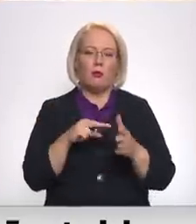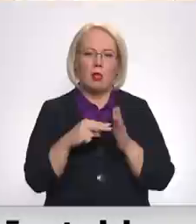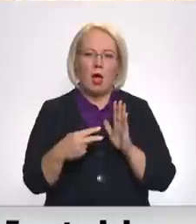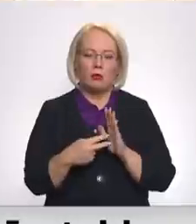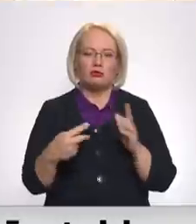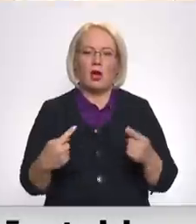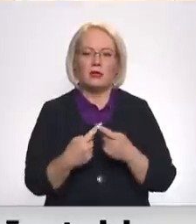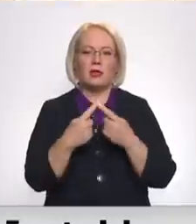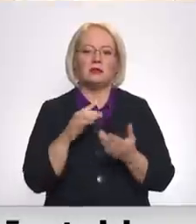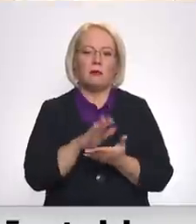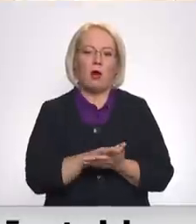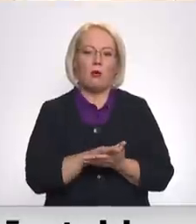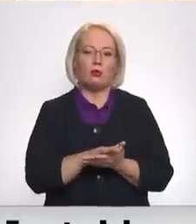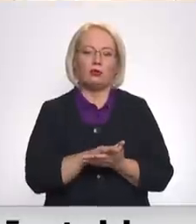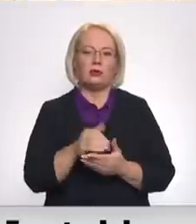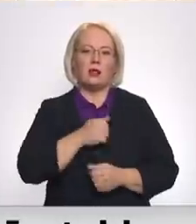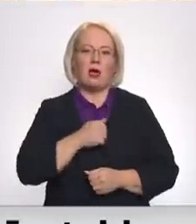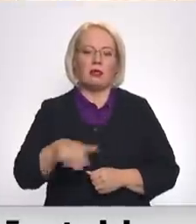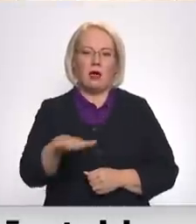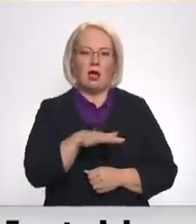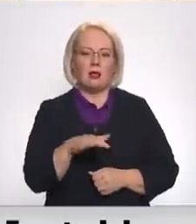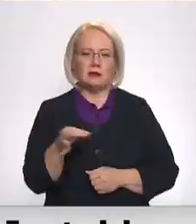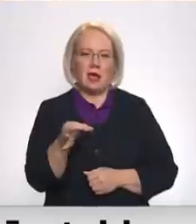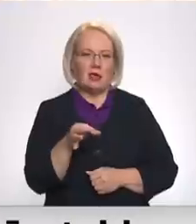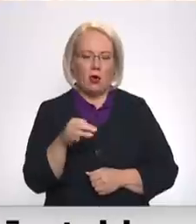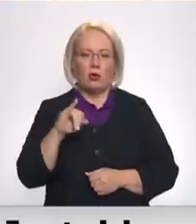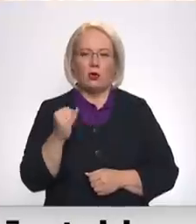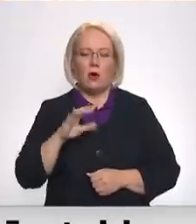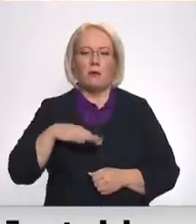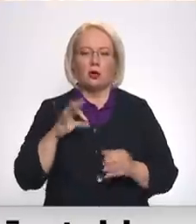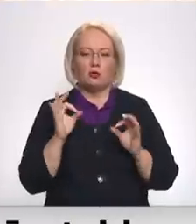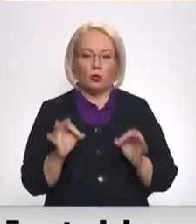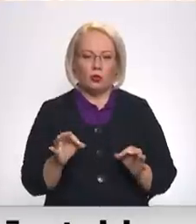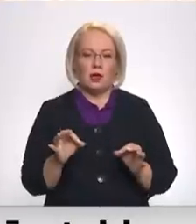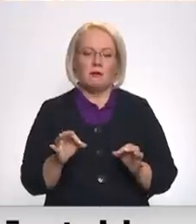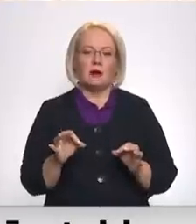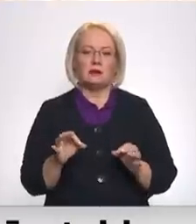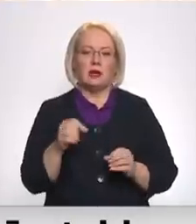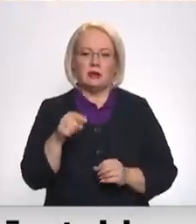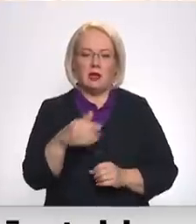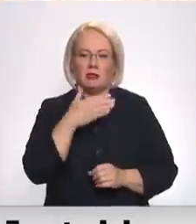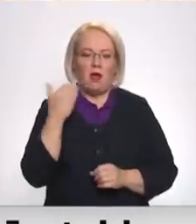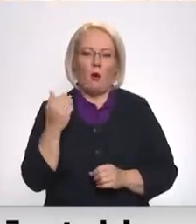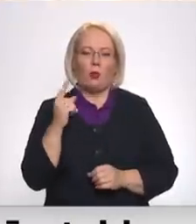plānošana attiecībā uz Latgales reģionu kā tādu, jo nu, pēc būtības te jau nav